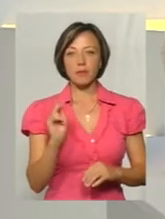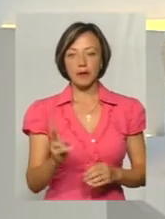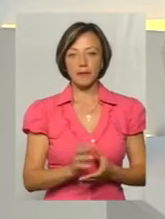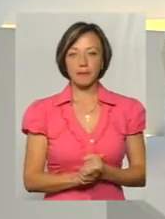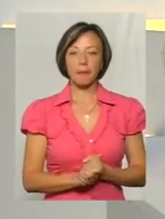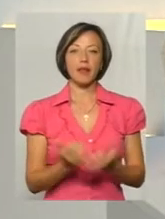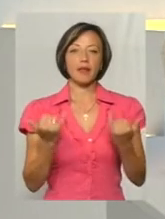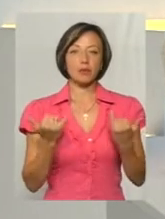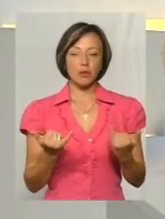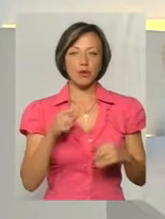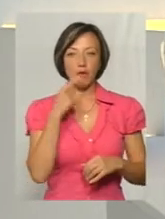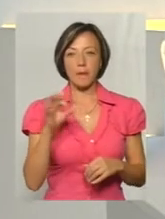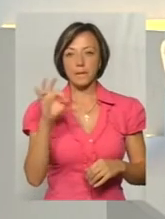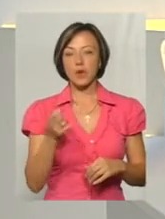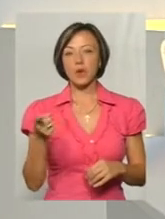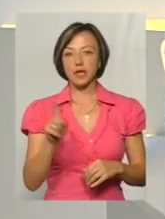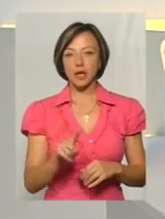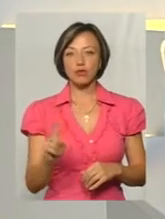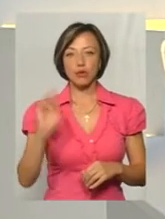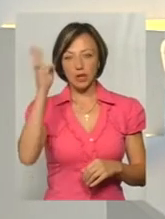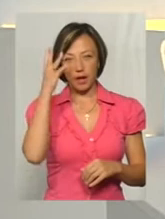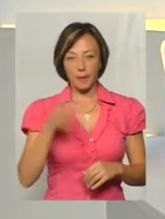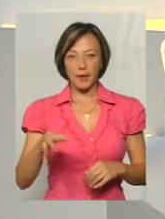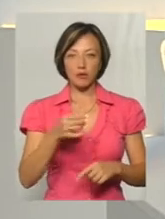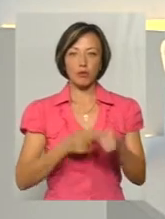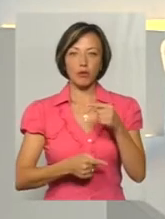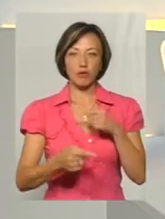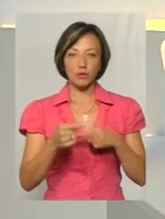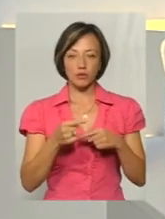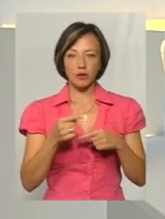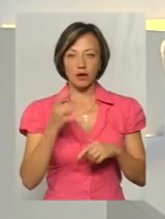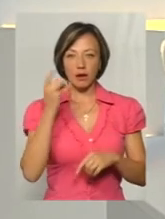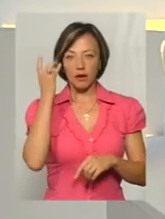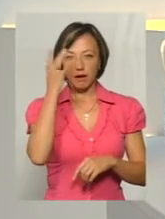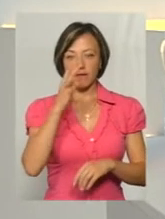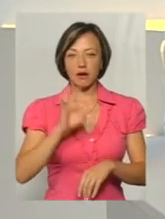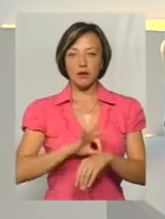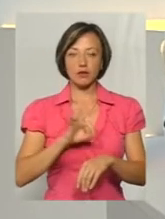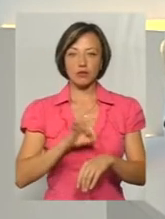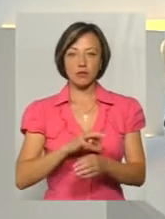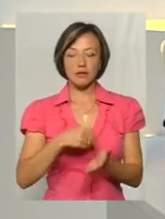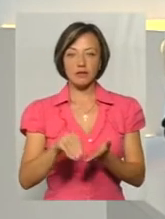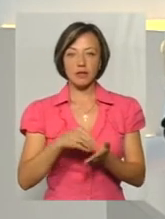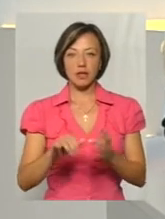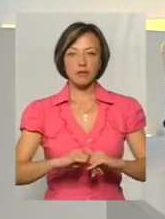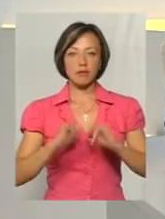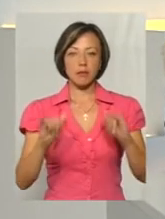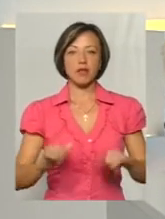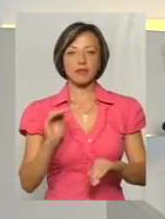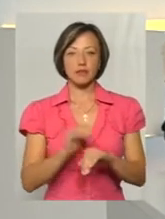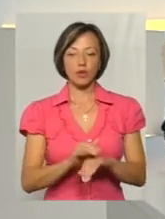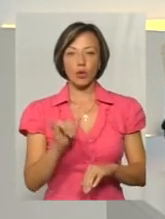Рибак. Сьогодні говоримо про те, що на Хмельниччину повернулась африканська чума свиней. А спалах зафіксовано